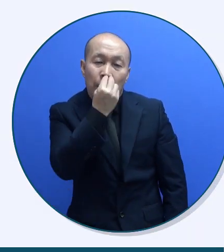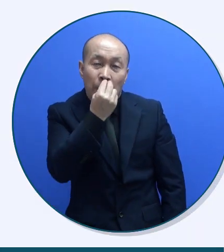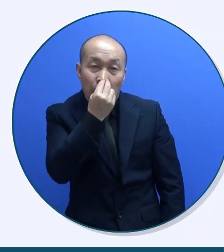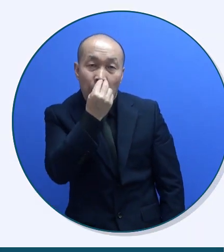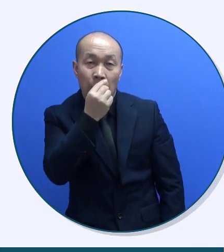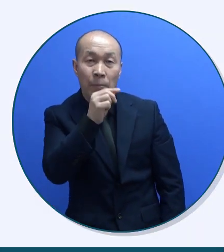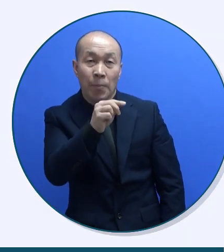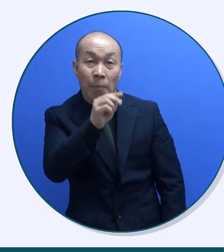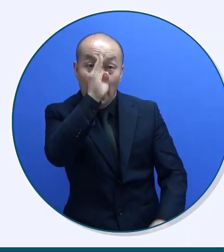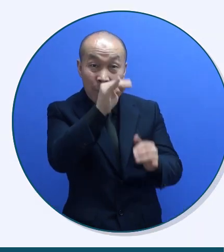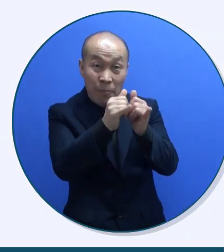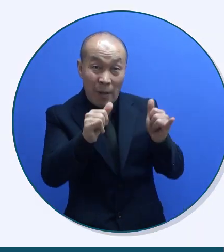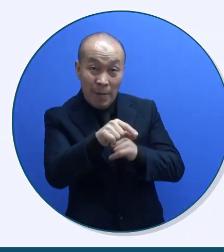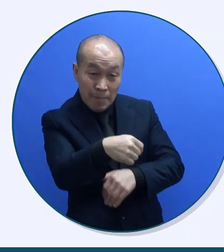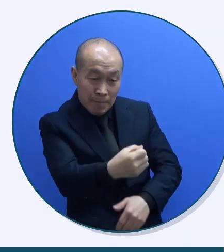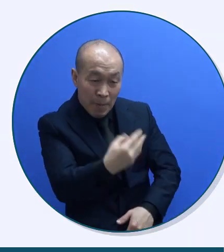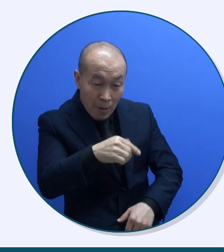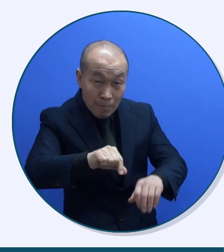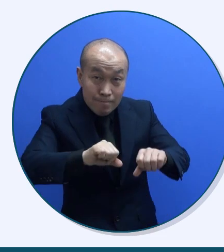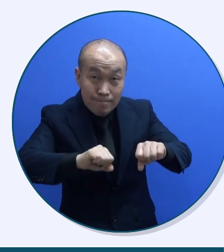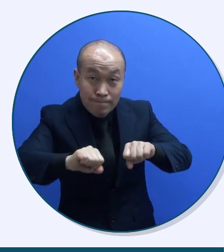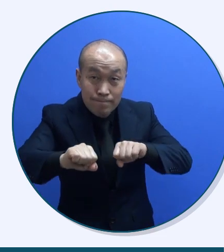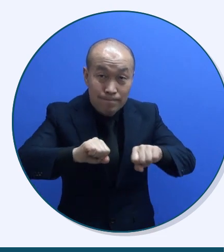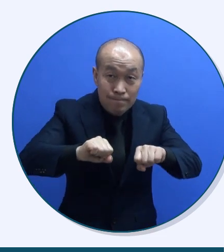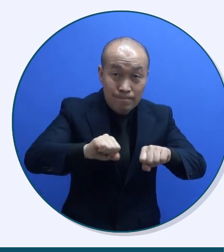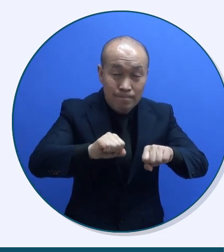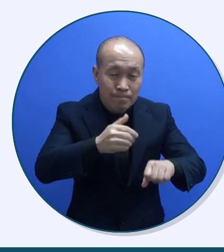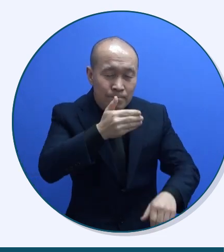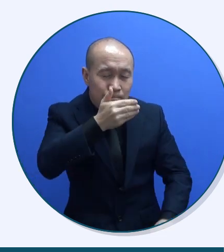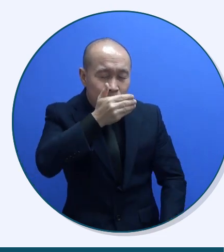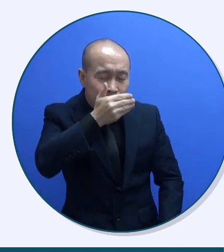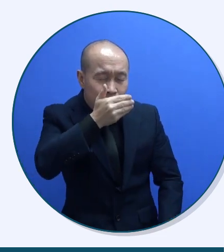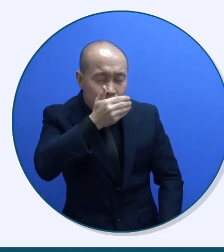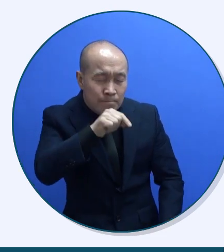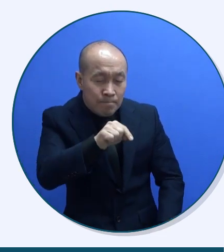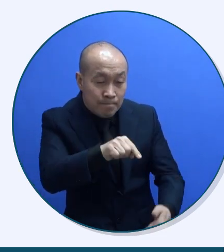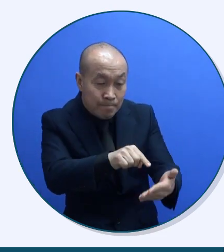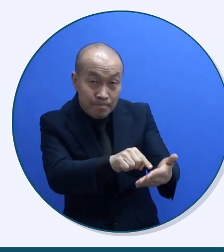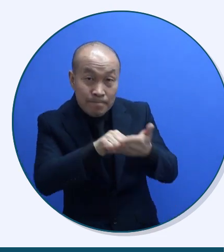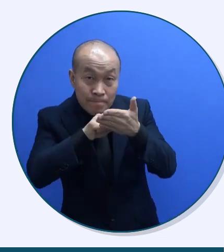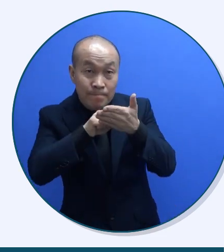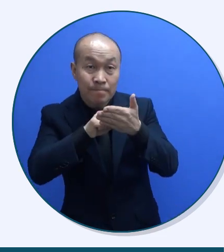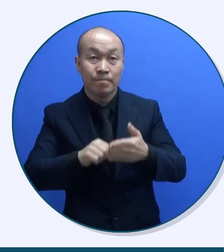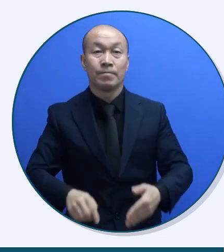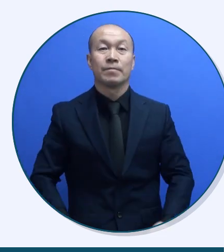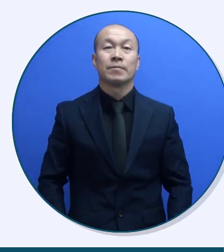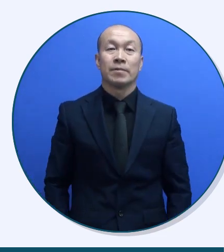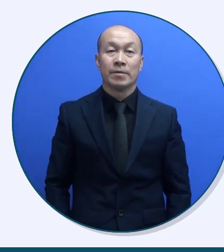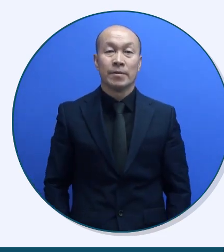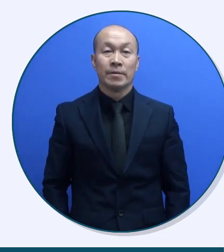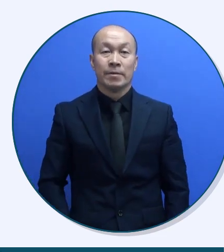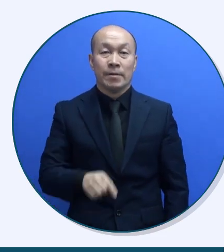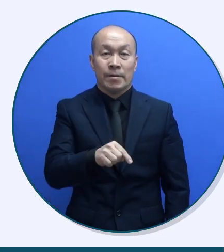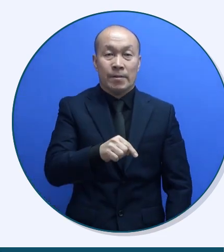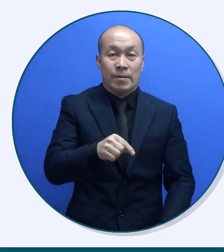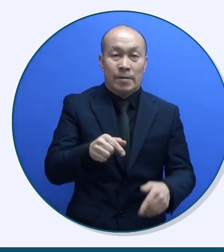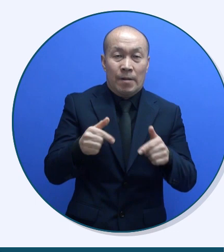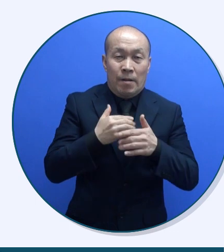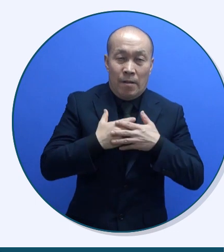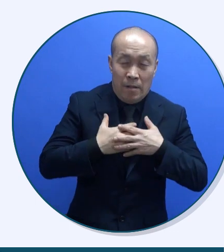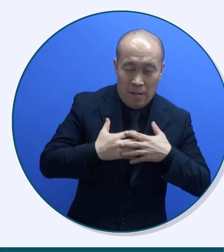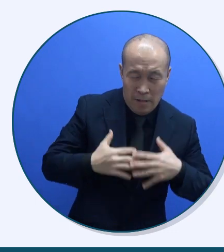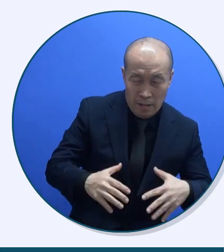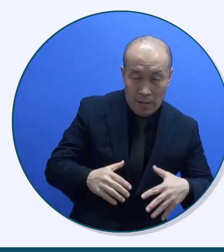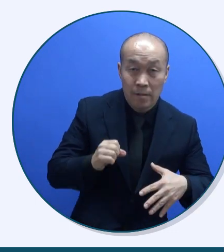의식이 있다면 환자는 대답하거나 움직이거나 신음을 내는 것과 같은 반응을 나타낼 것입니다.